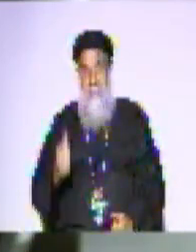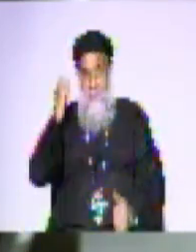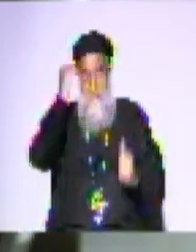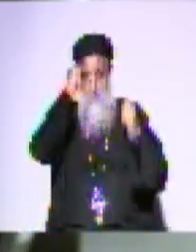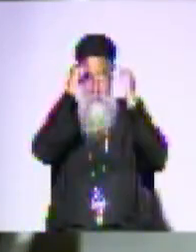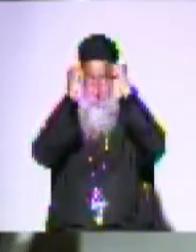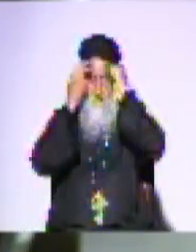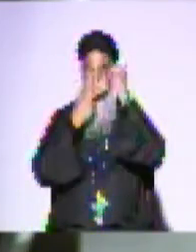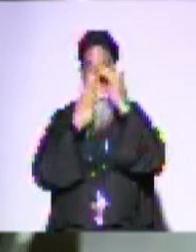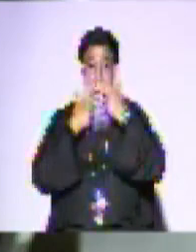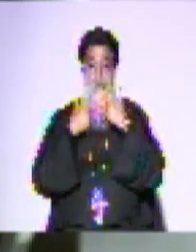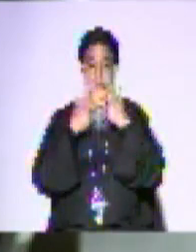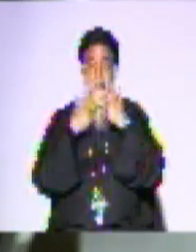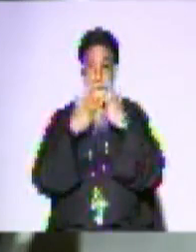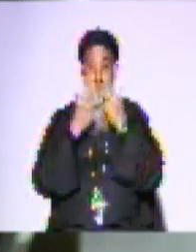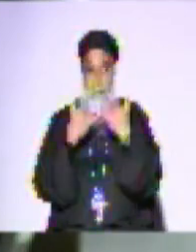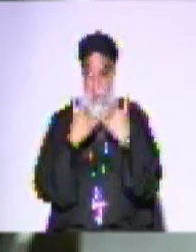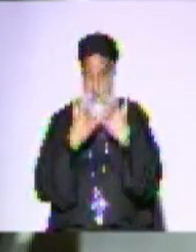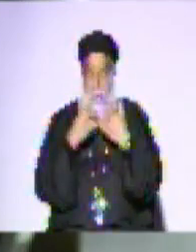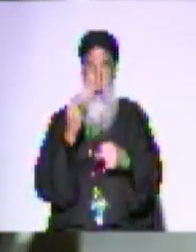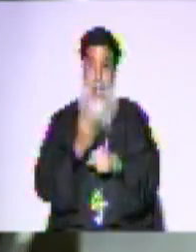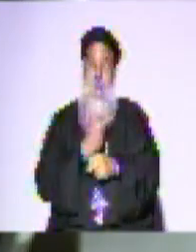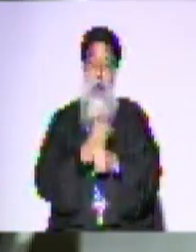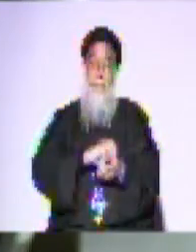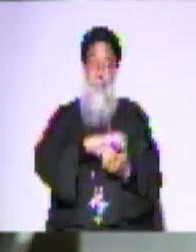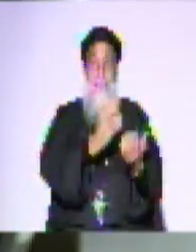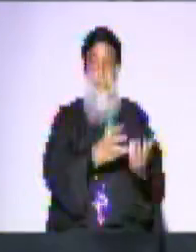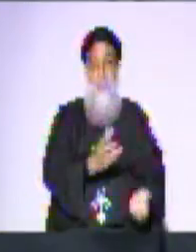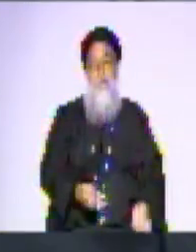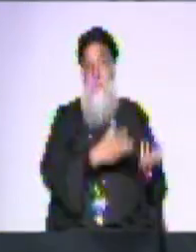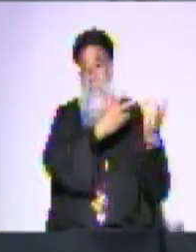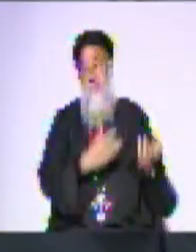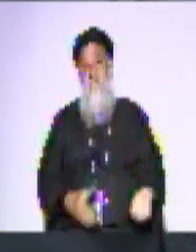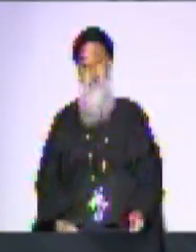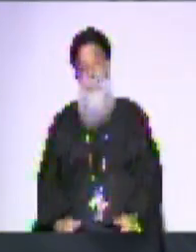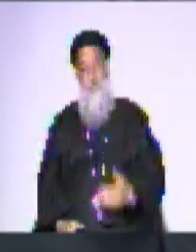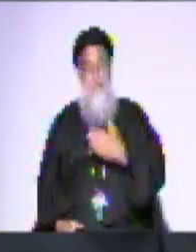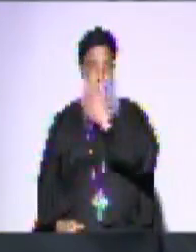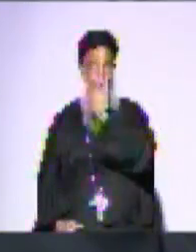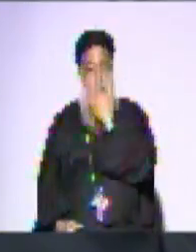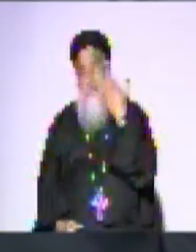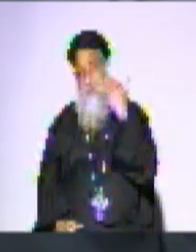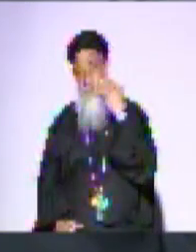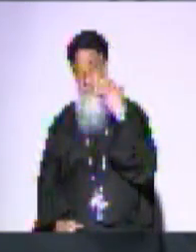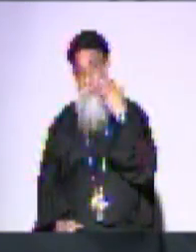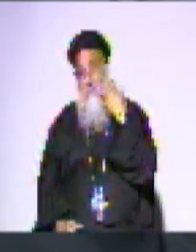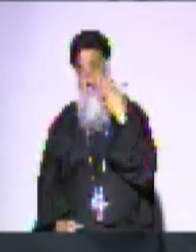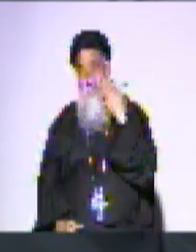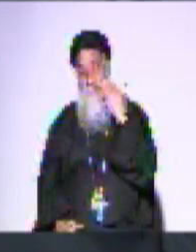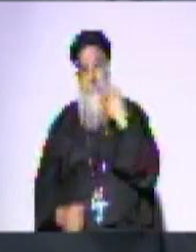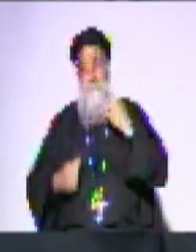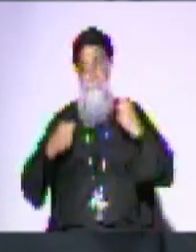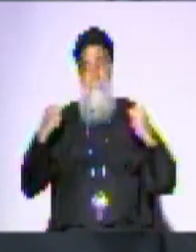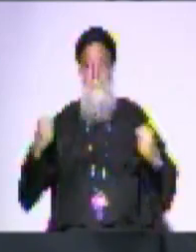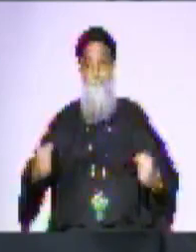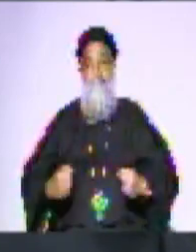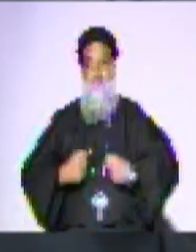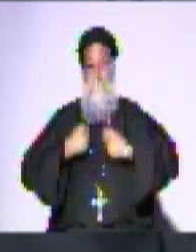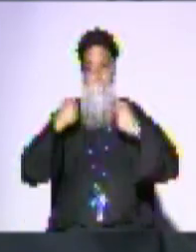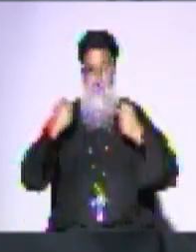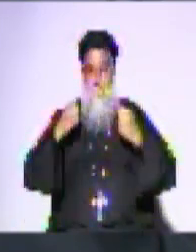تتوبوا فجميعكم إذا تهلكوا. فترة الصوم كلها العنوان الكبير بتاعها الجهاد،